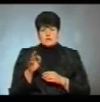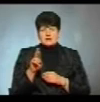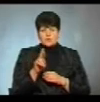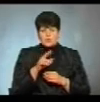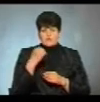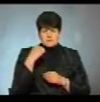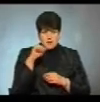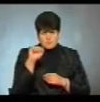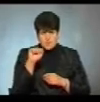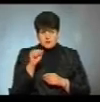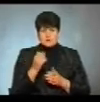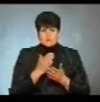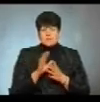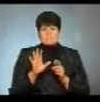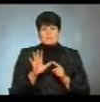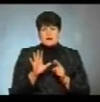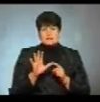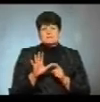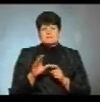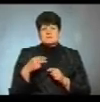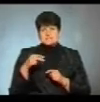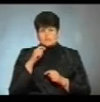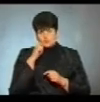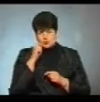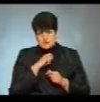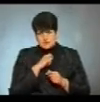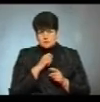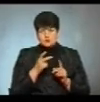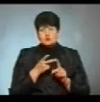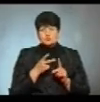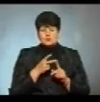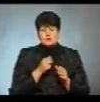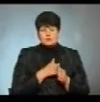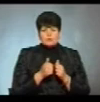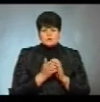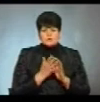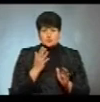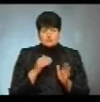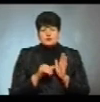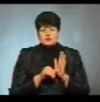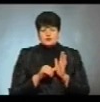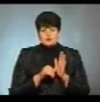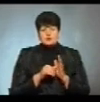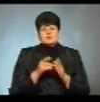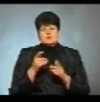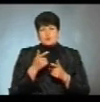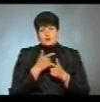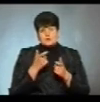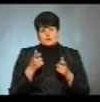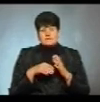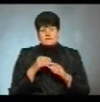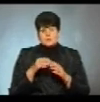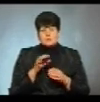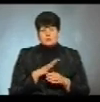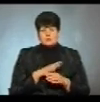Янукович перемагає і стає п'ятим президентом України. Другі позачергові і шості від проголошення незалежності в Україні вибори